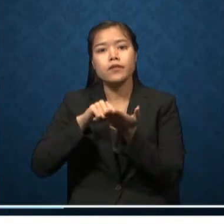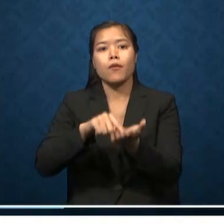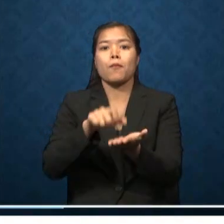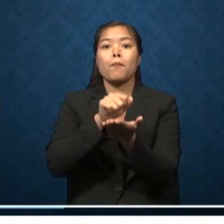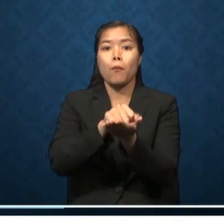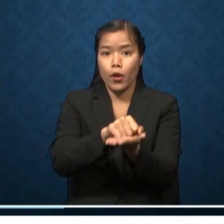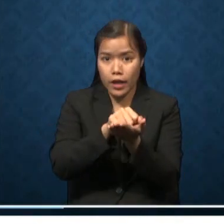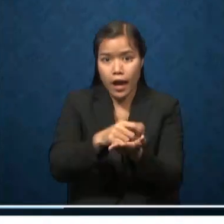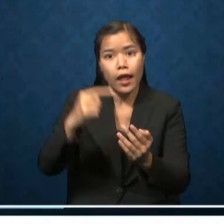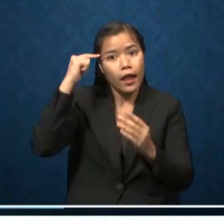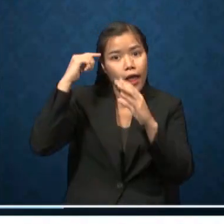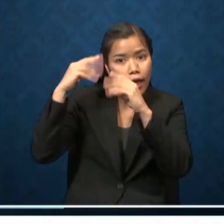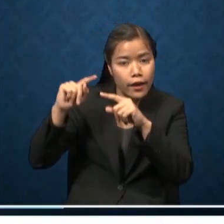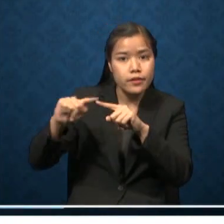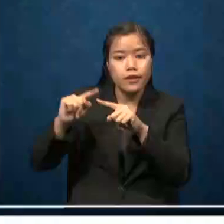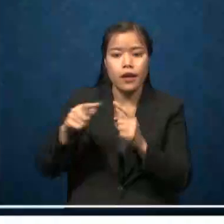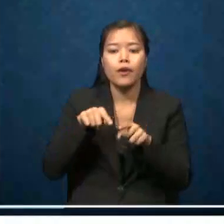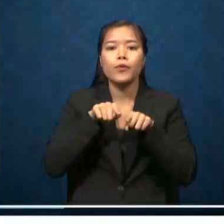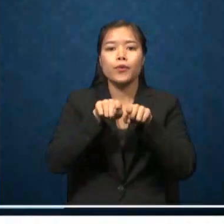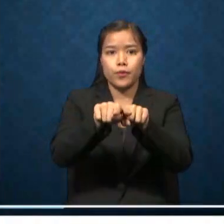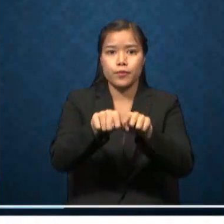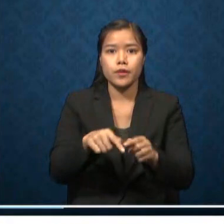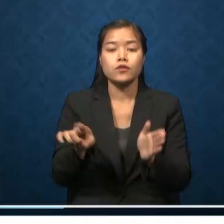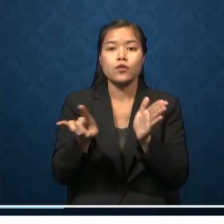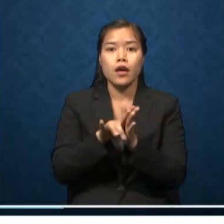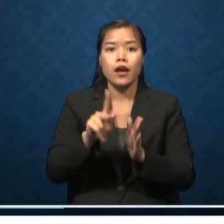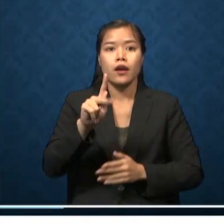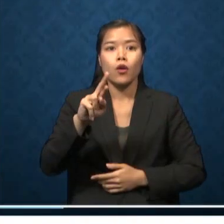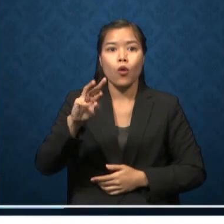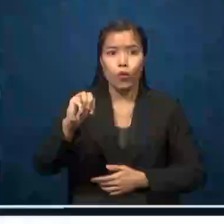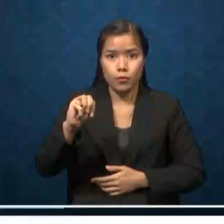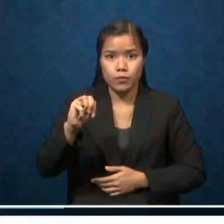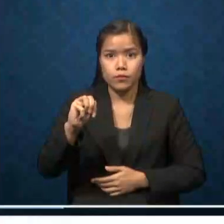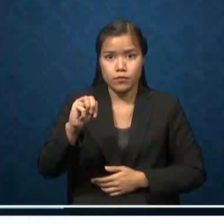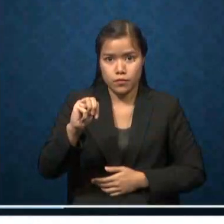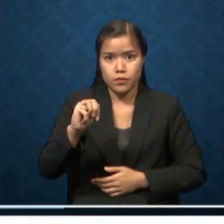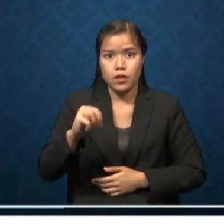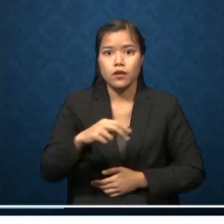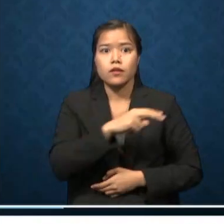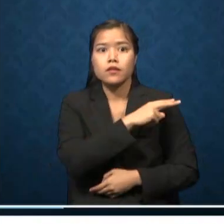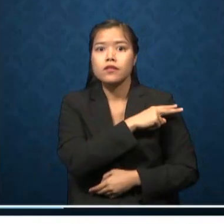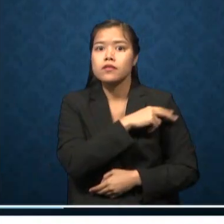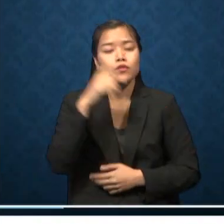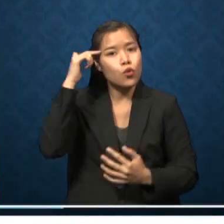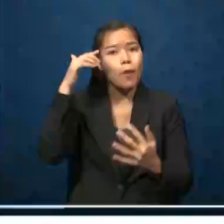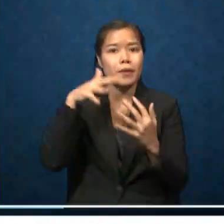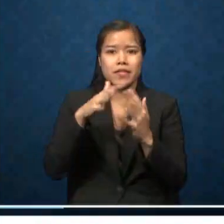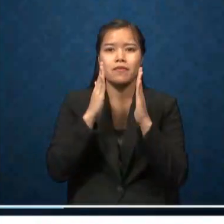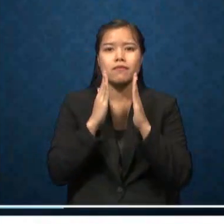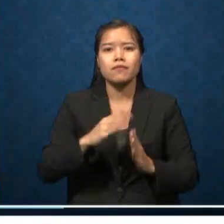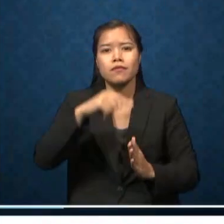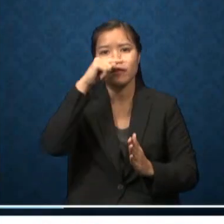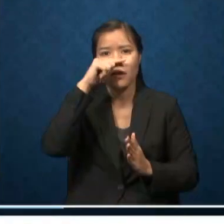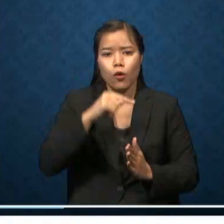ท้ายนะคะของกรมสุขภาพจิตต่อเลยค่ะอันเนี้ยเป็นสถิติที่เราพบว่าสุขภาพจิตคนไทยที่มี